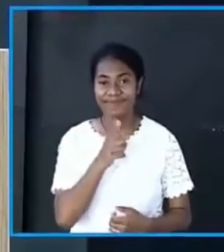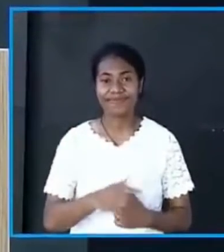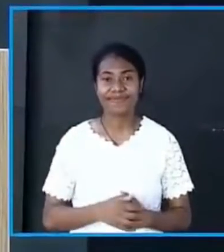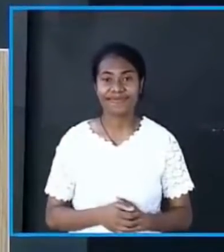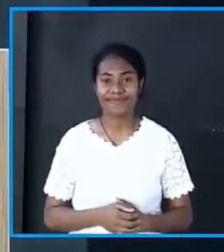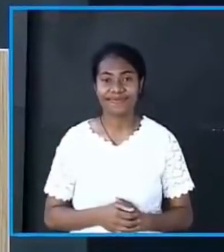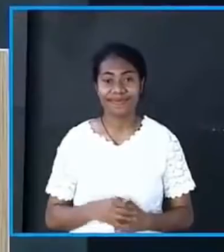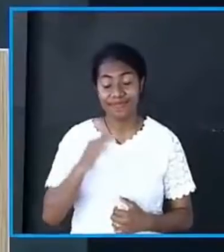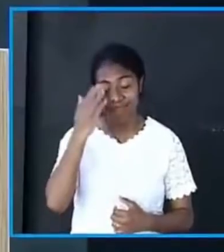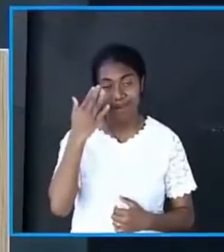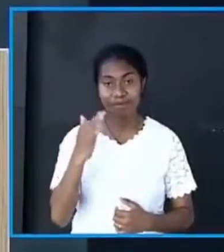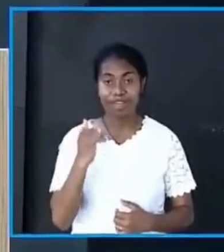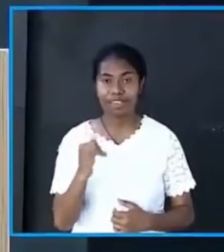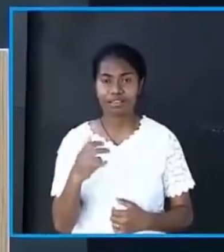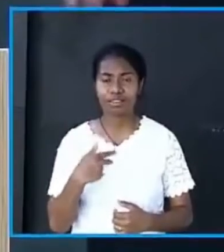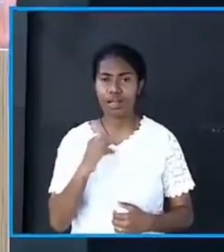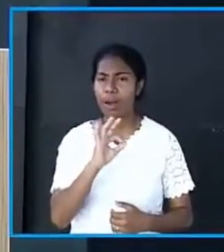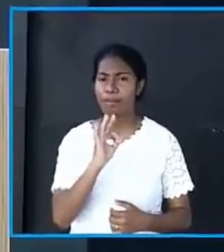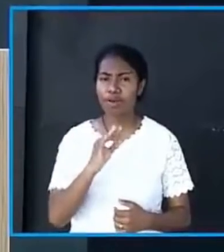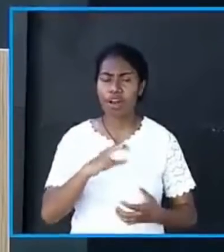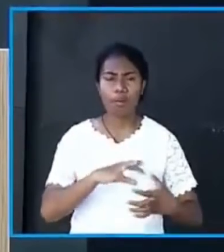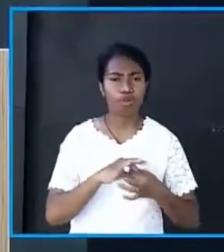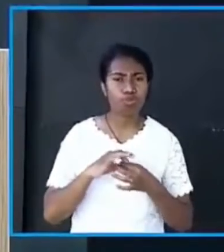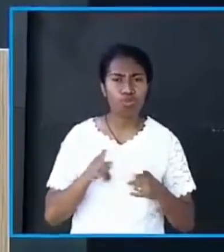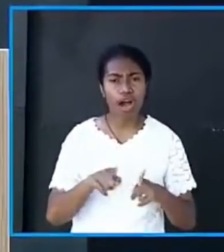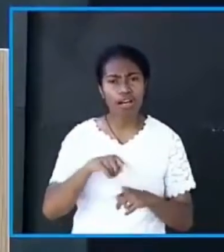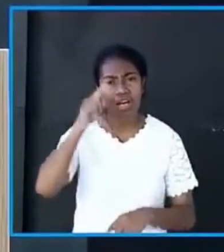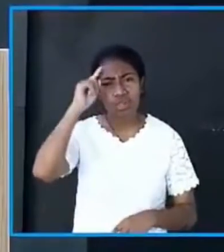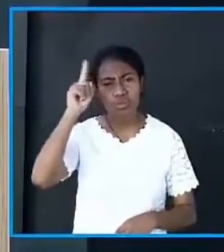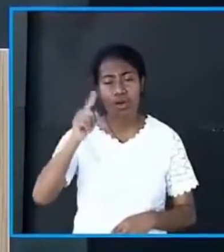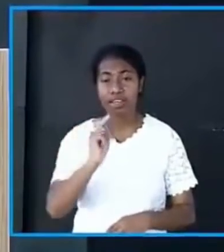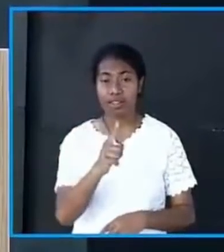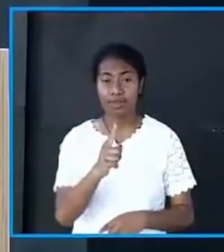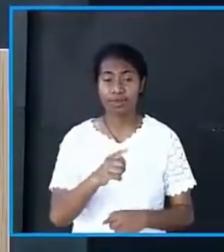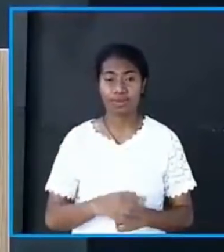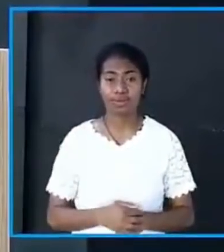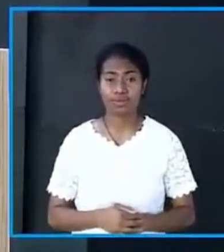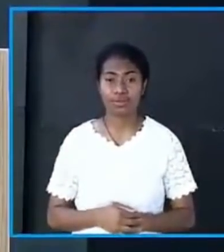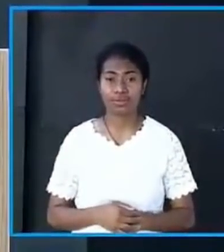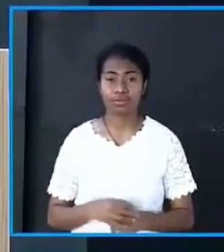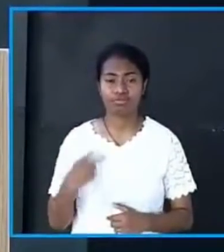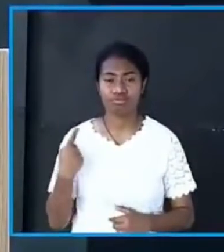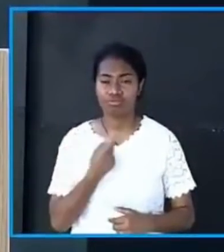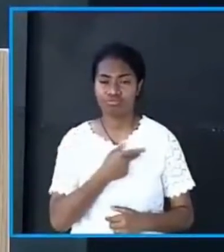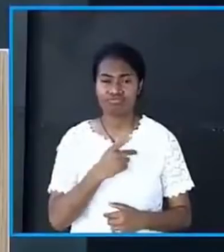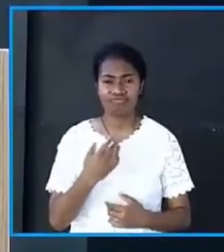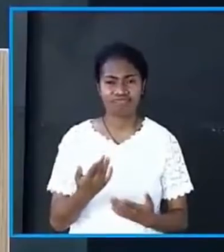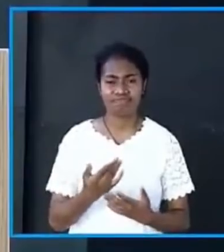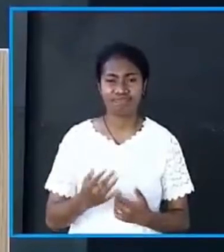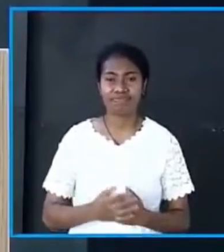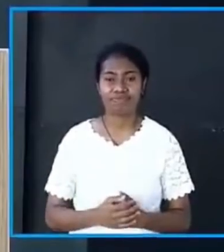saudara tidak pernah berdoa tidak pernah berhubungan dengan Tuhan itu tidak binatang-binatang